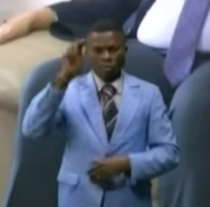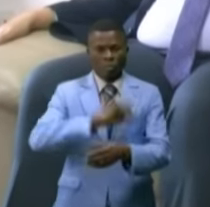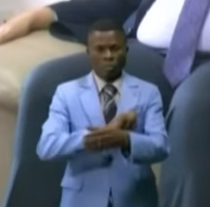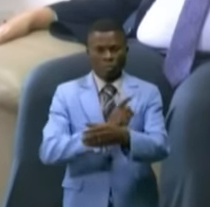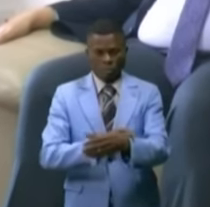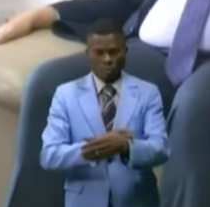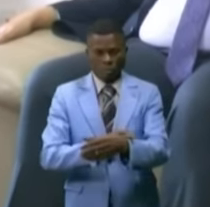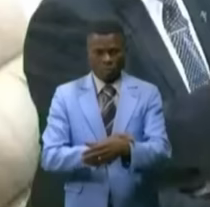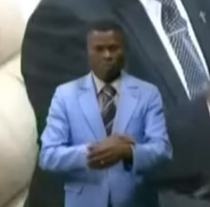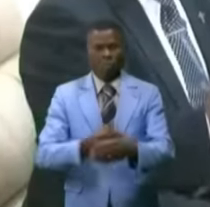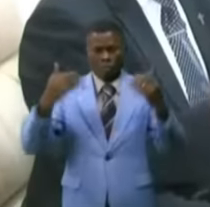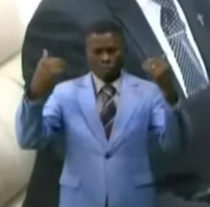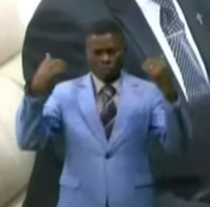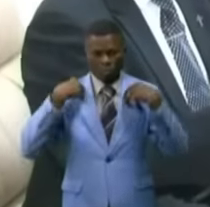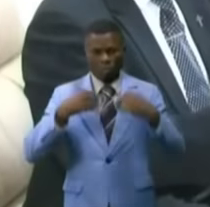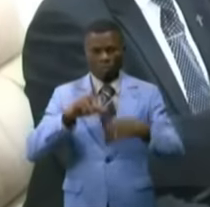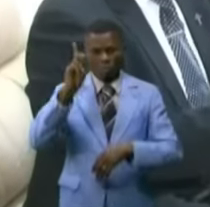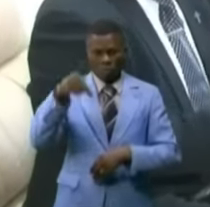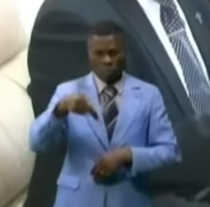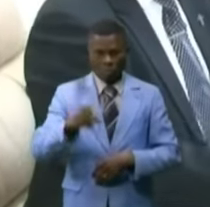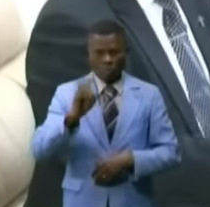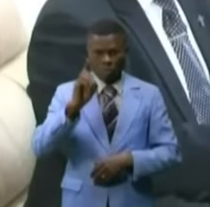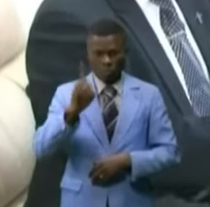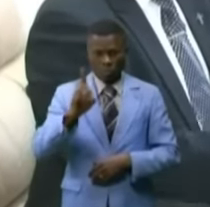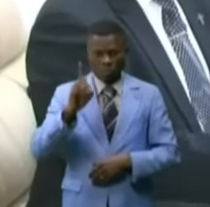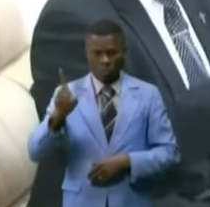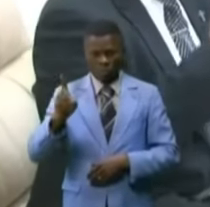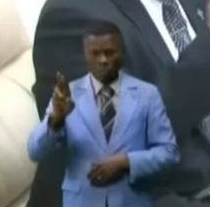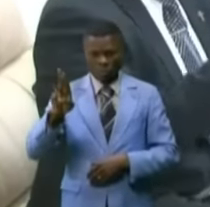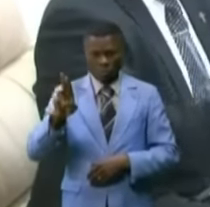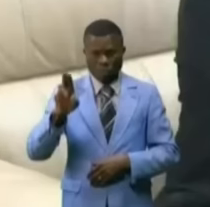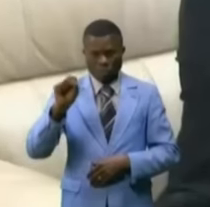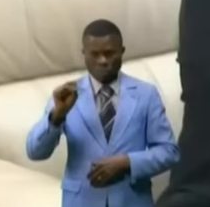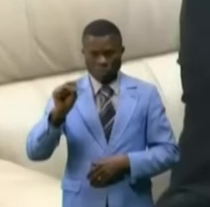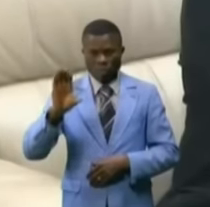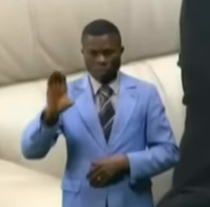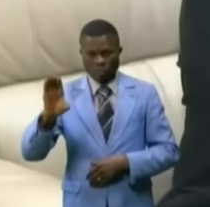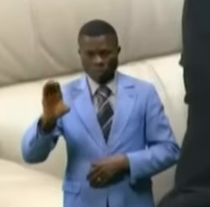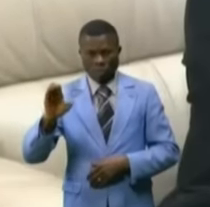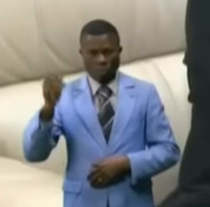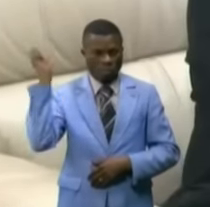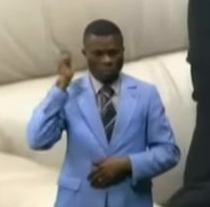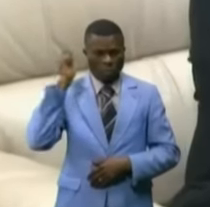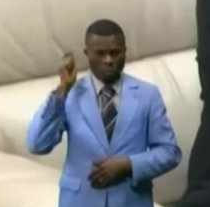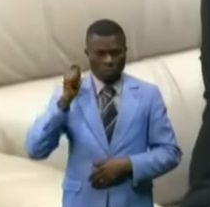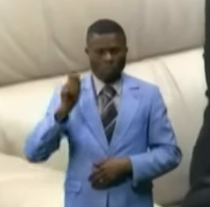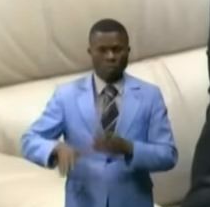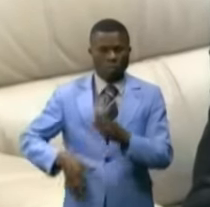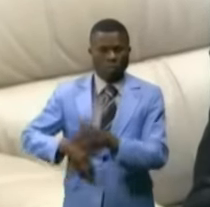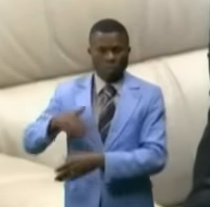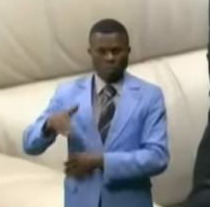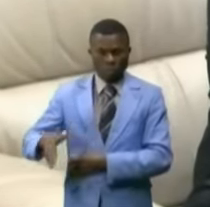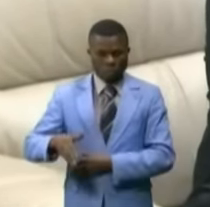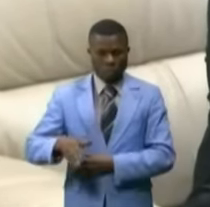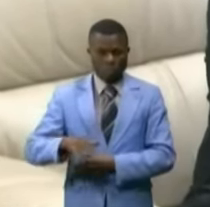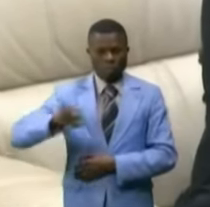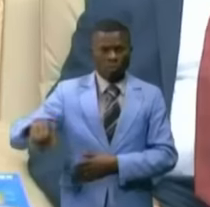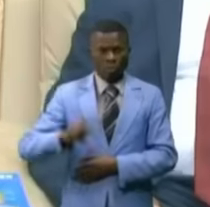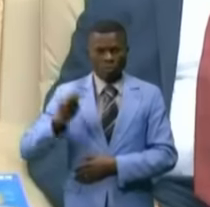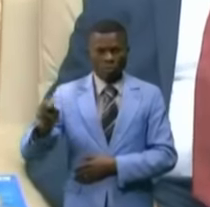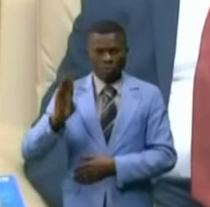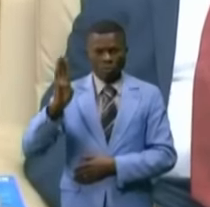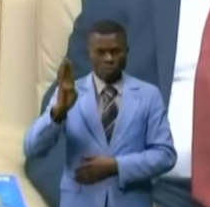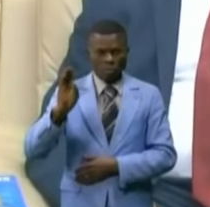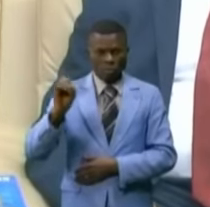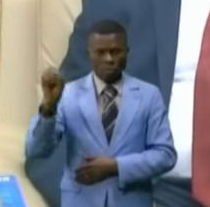et les animateurs du PDDRCS, avec à sa tête le professeur Abbé Jean Bosco Bahala Okwibale,